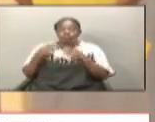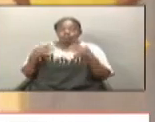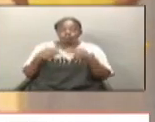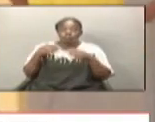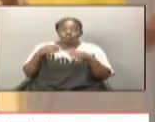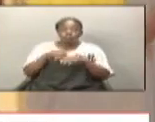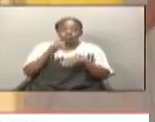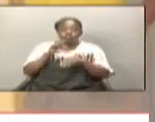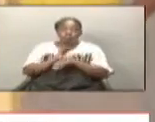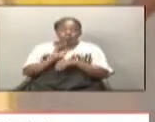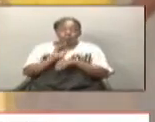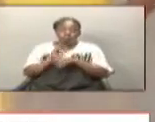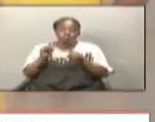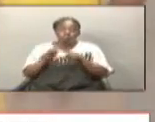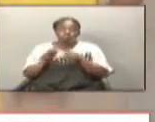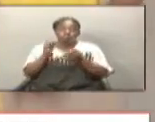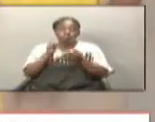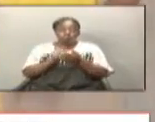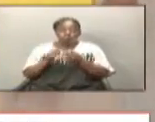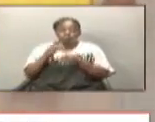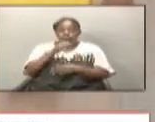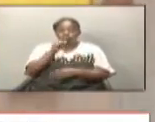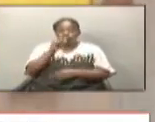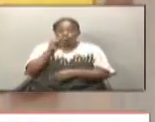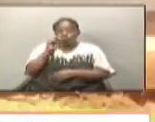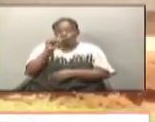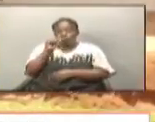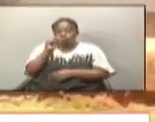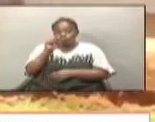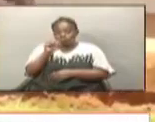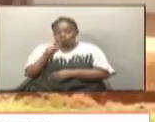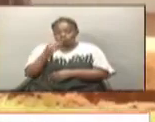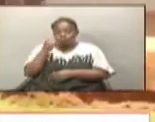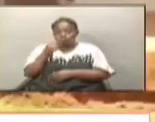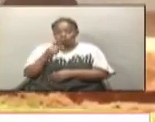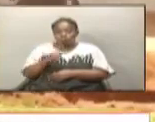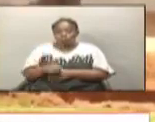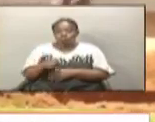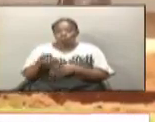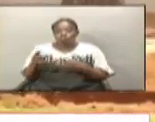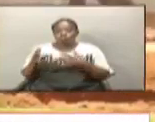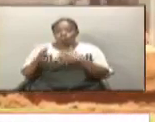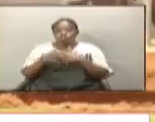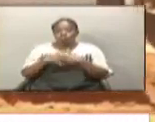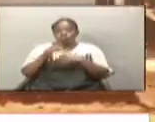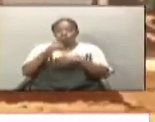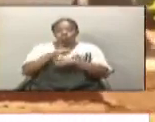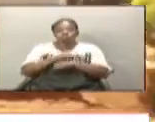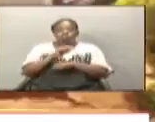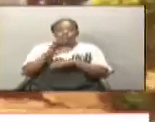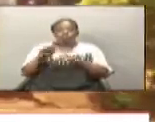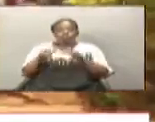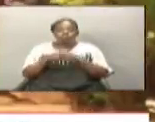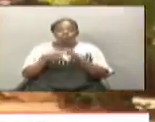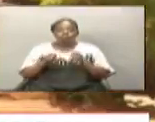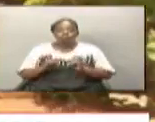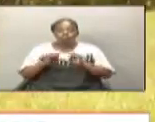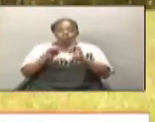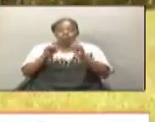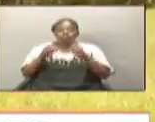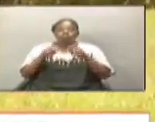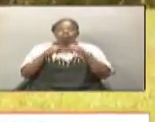era ng'omuwandiisi w'obulabizi bw'emikono kano John Sebude ategeezezza nga bwe bagenda okuggala amasomero gonna okuli ettendekero